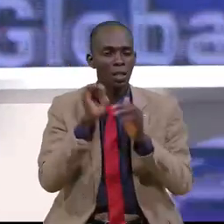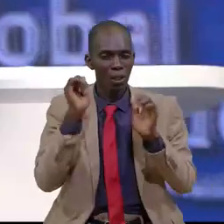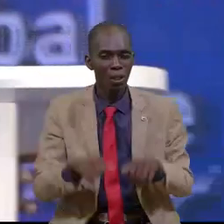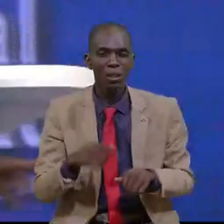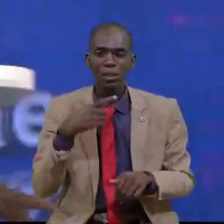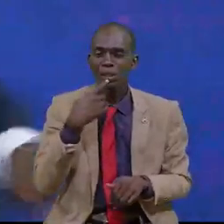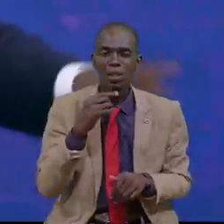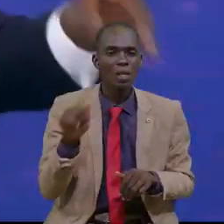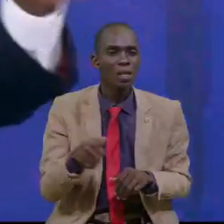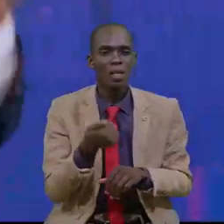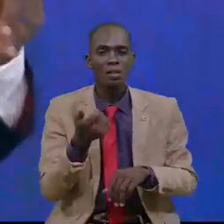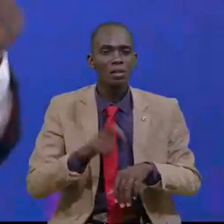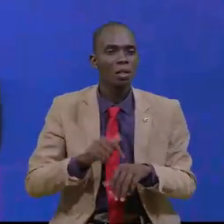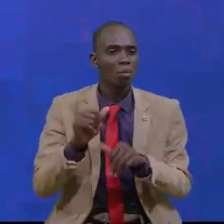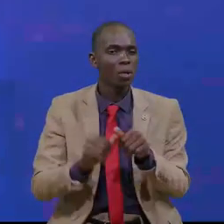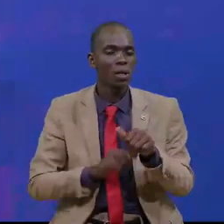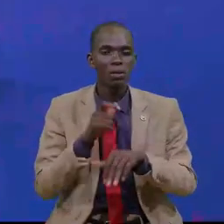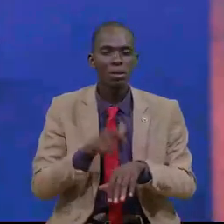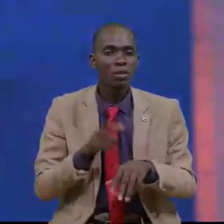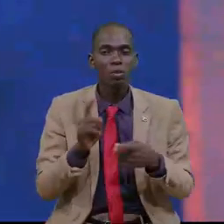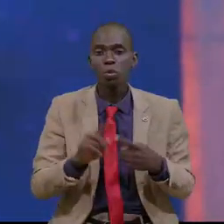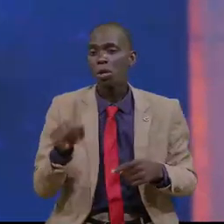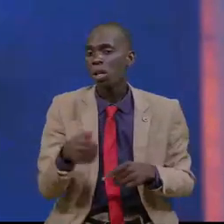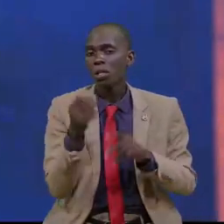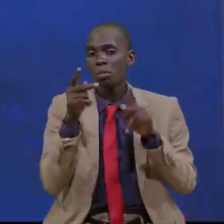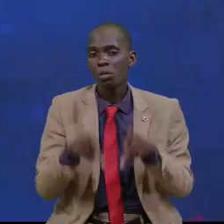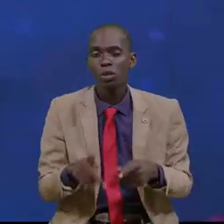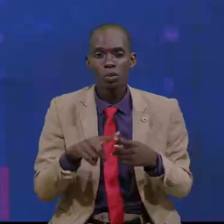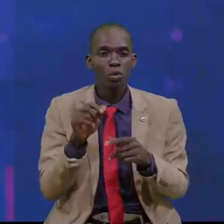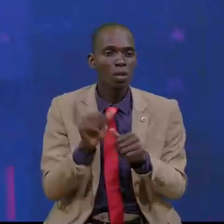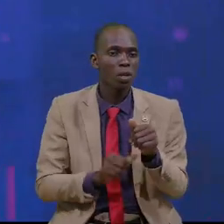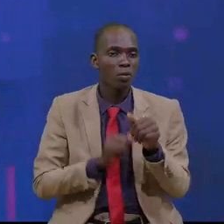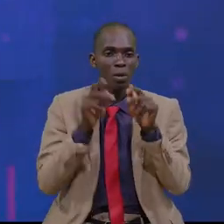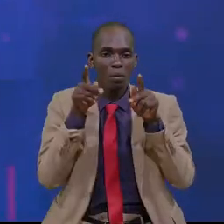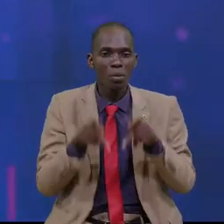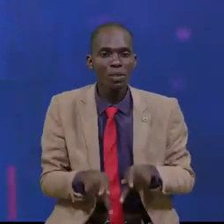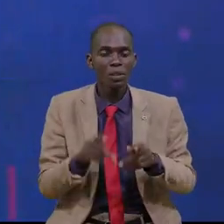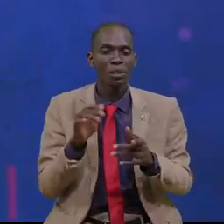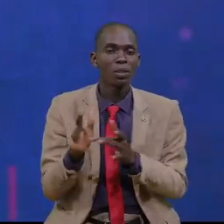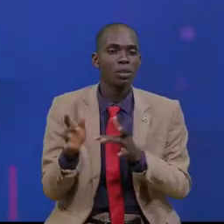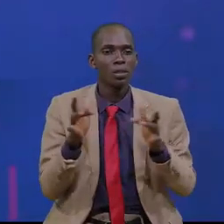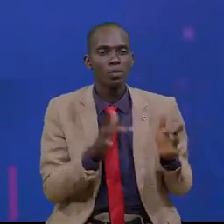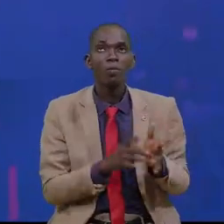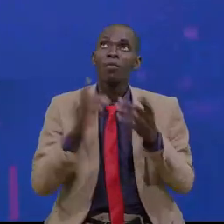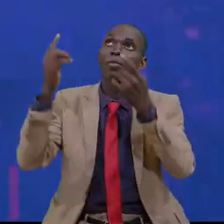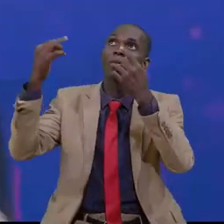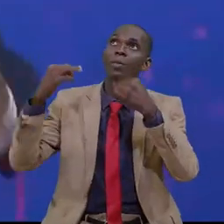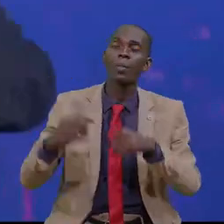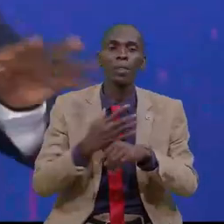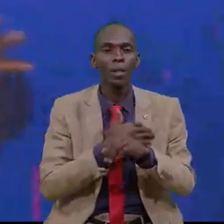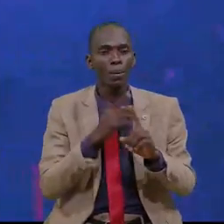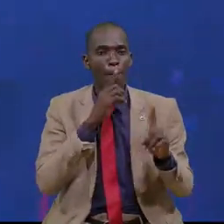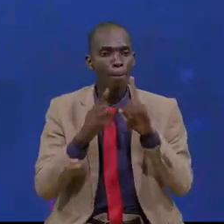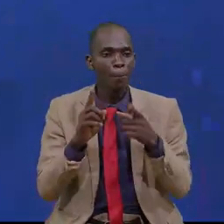dire à tout moment et partout, à toute personne, à tout le monde. Jésus s'étant approché,